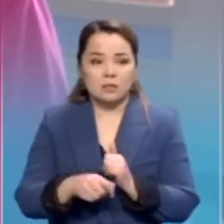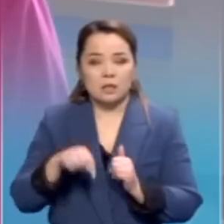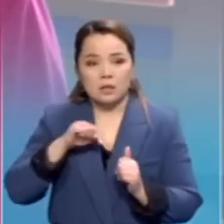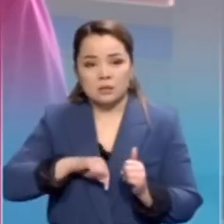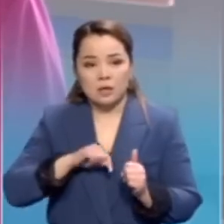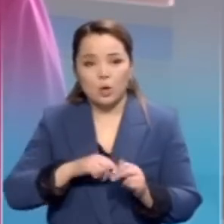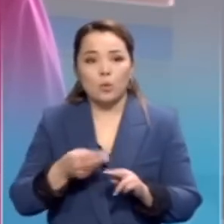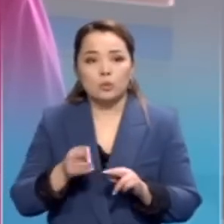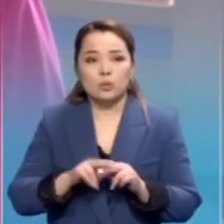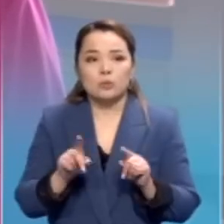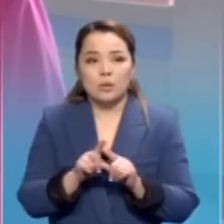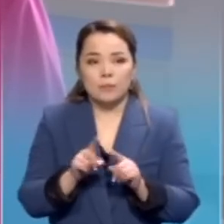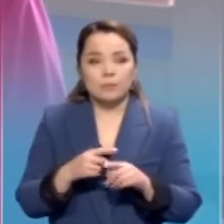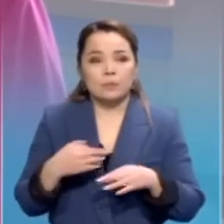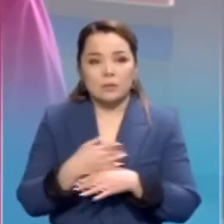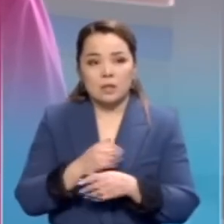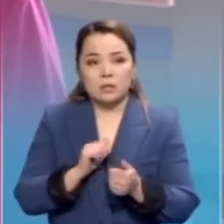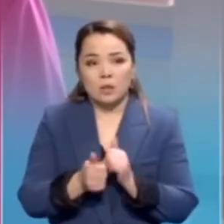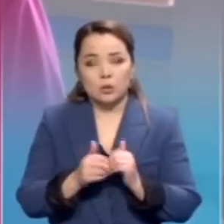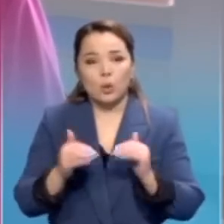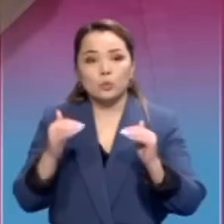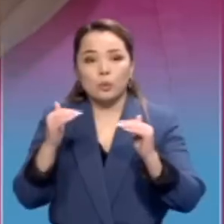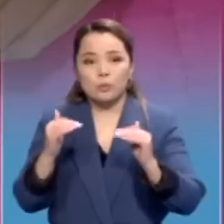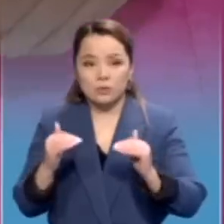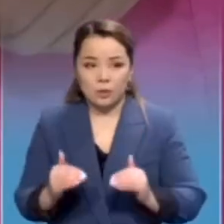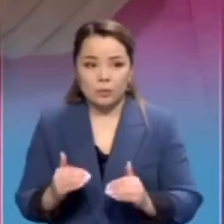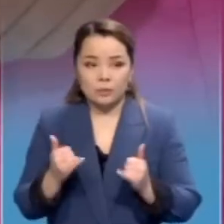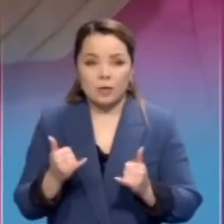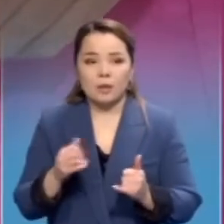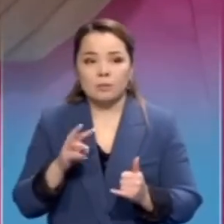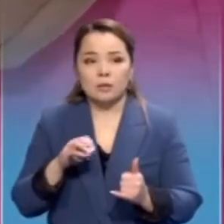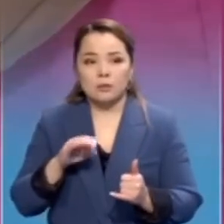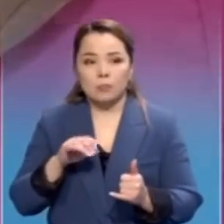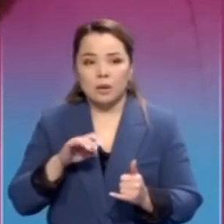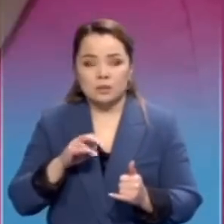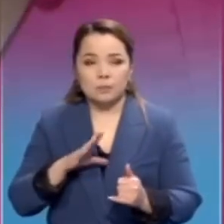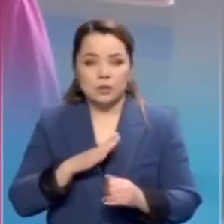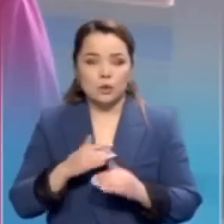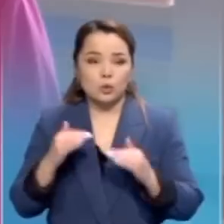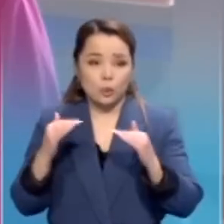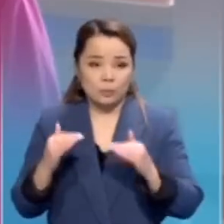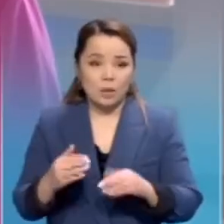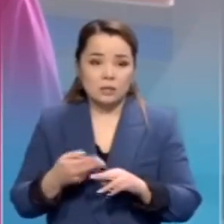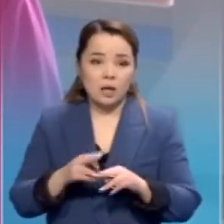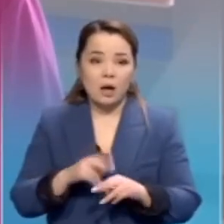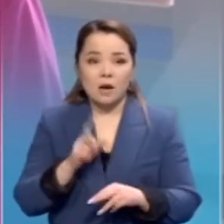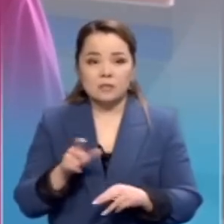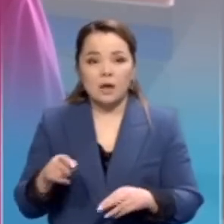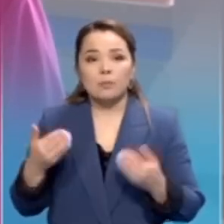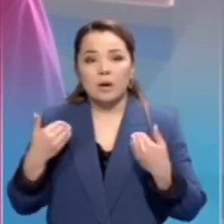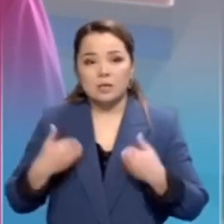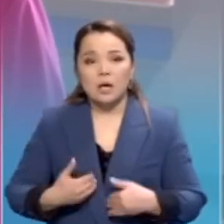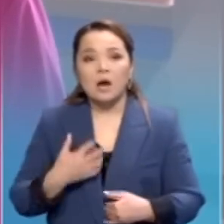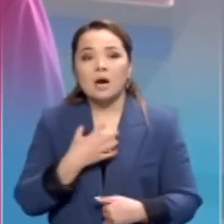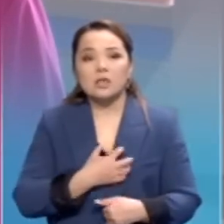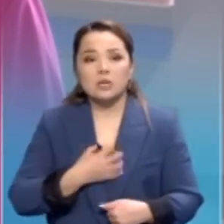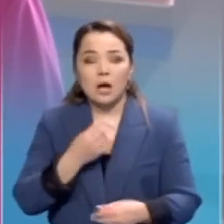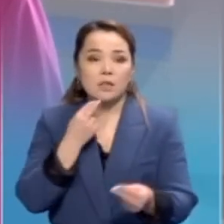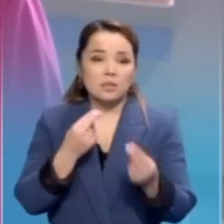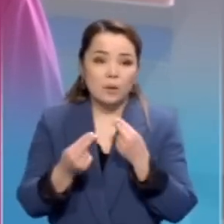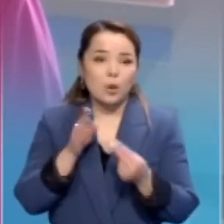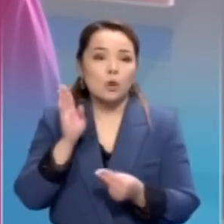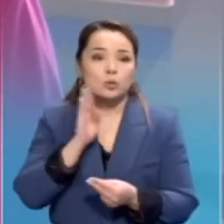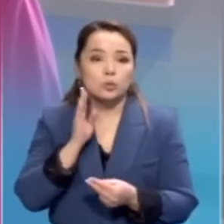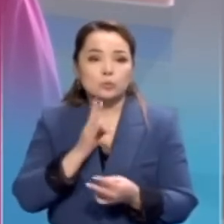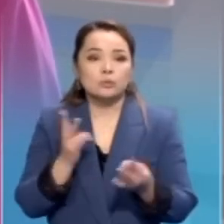ағзамызда. Сол зат алмасу процесінің төмендеуі болады, метаболизм төмендейді. Сол себепті адам ағзасына қажетті тамақты,